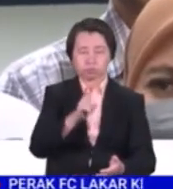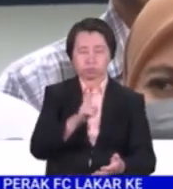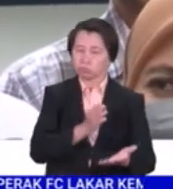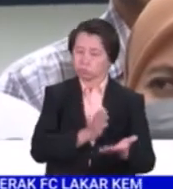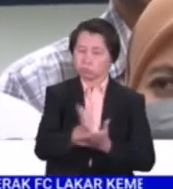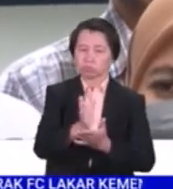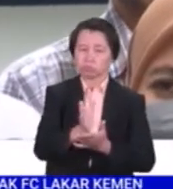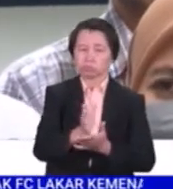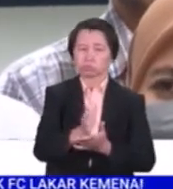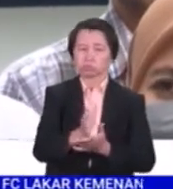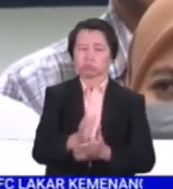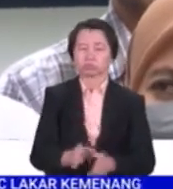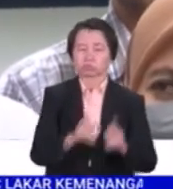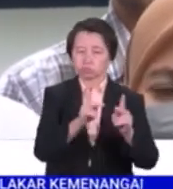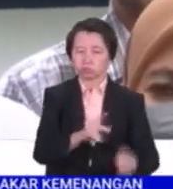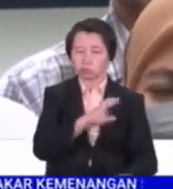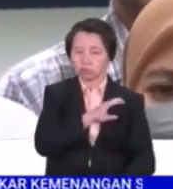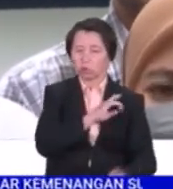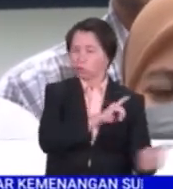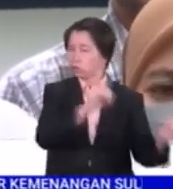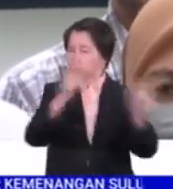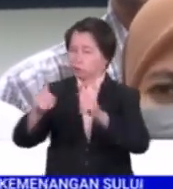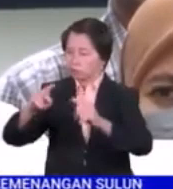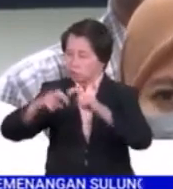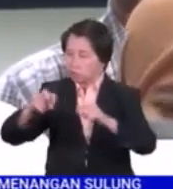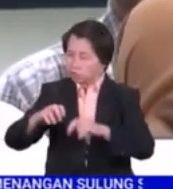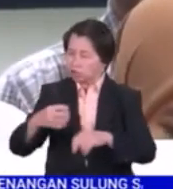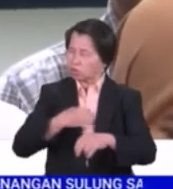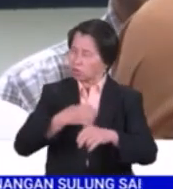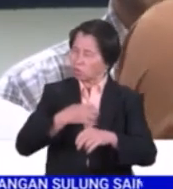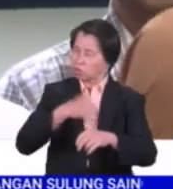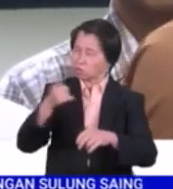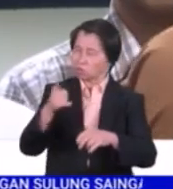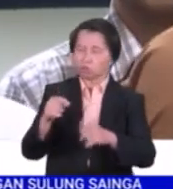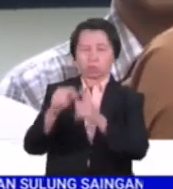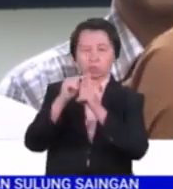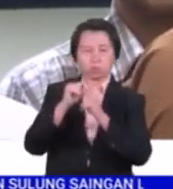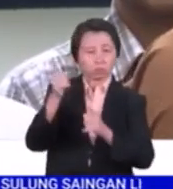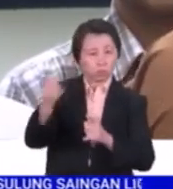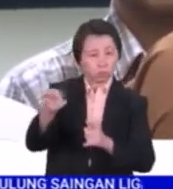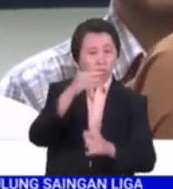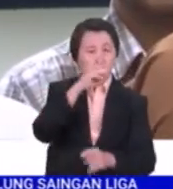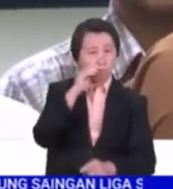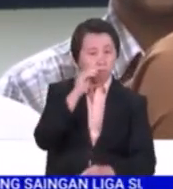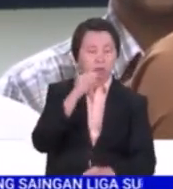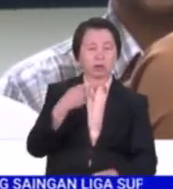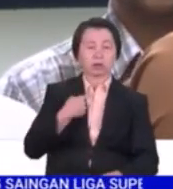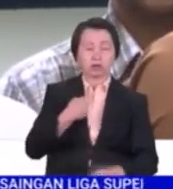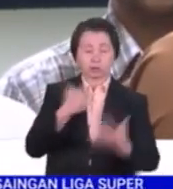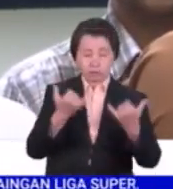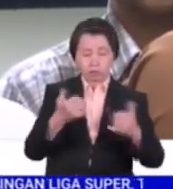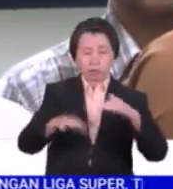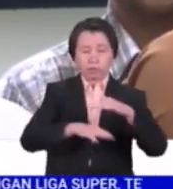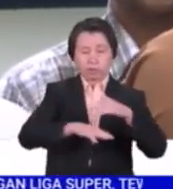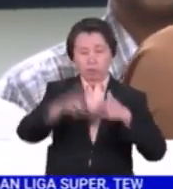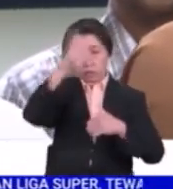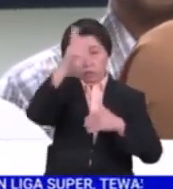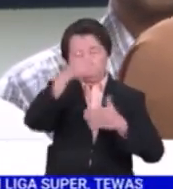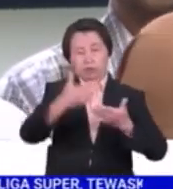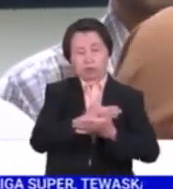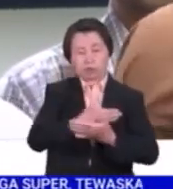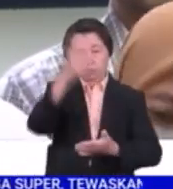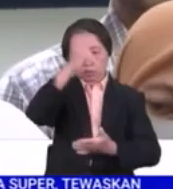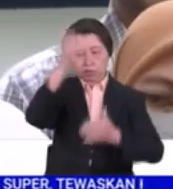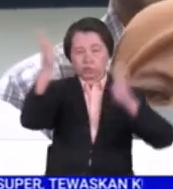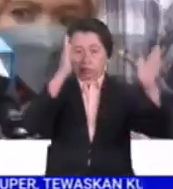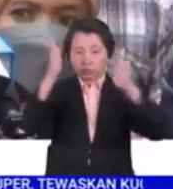tuntas oleh pihak berkuasa untuk menyiasat dakwaan yang dikeluarkan oleh Tan Sri Mahyiddin Yassin. Kita sekarang di bawah kerajaan yang baru,